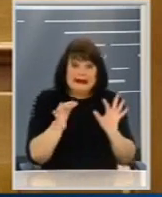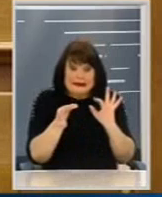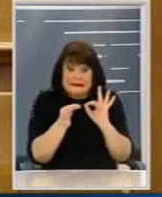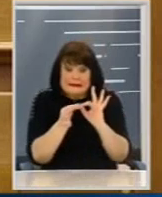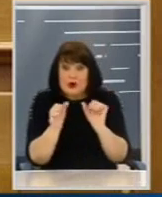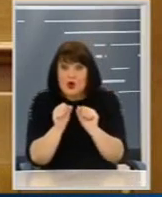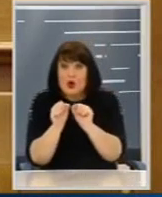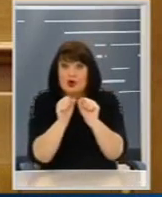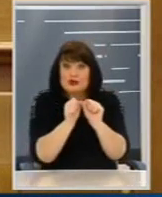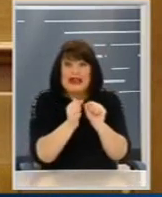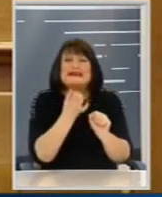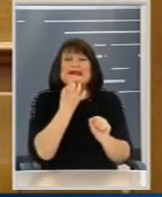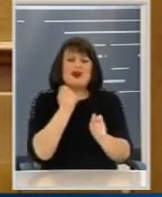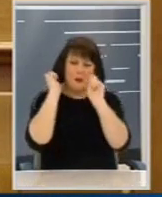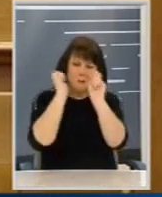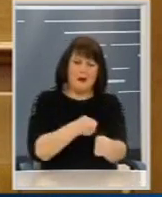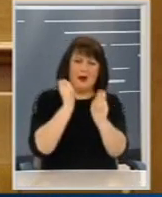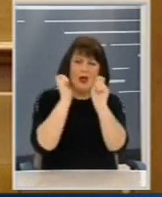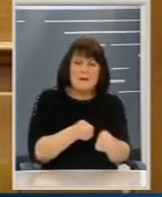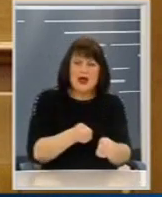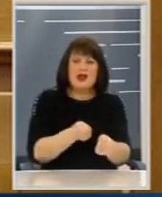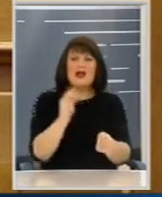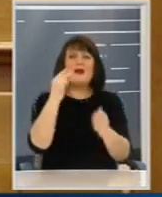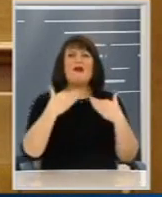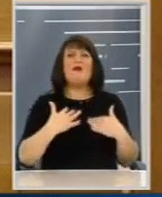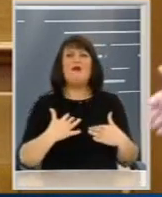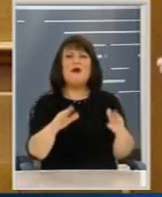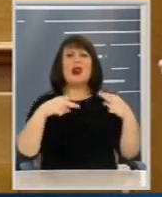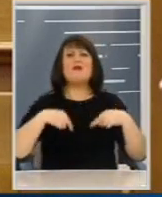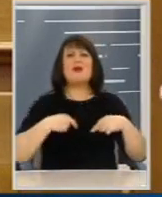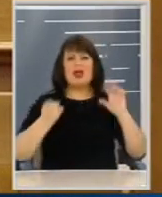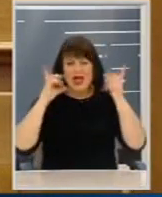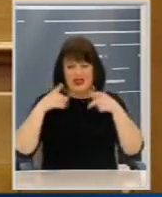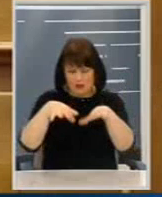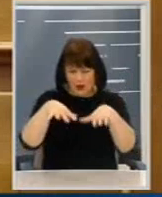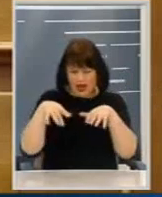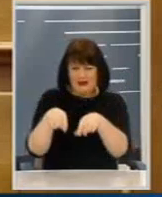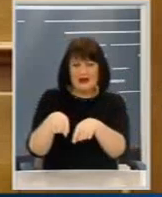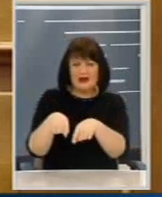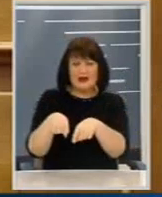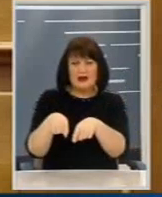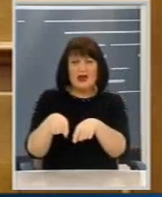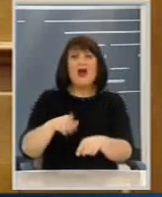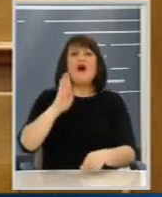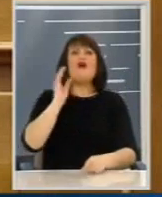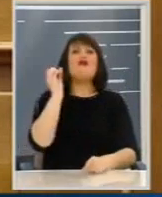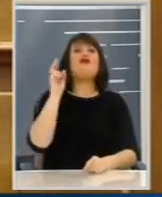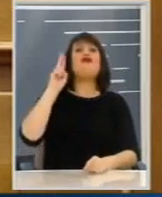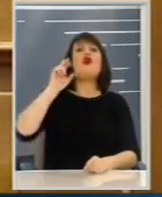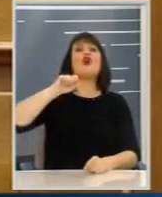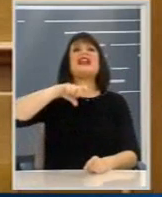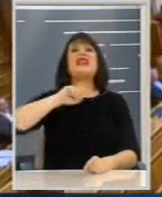τη Βαριοπούλα από τα έδρανα, τα βουλευτικά και τα υπουργικά της Νέας Δημοκρατίας στην περίπτωση του κυρίου Βορύδη. Για να